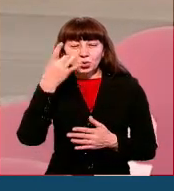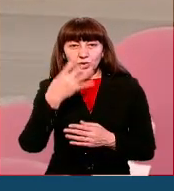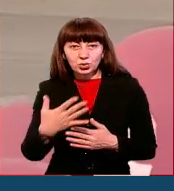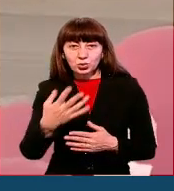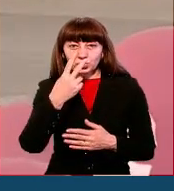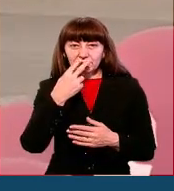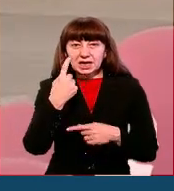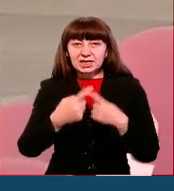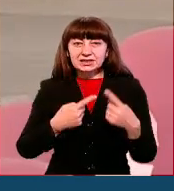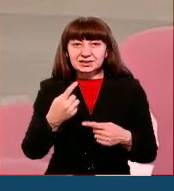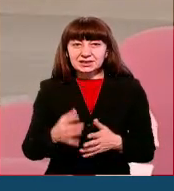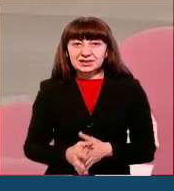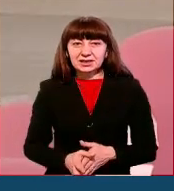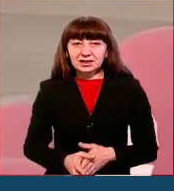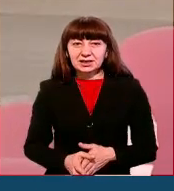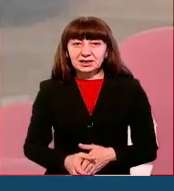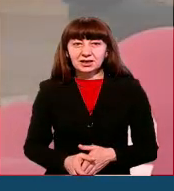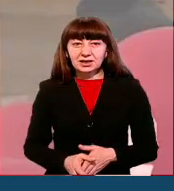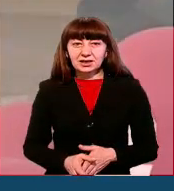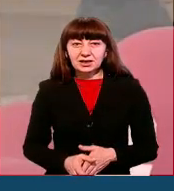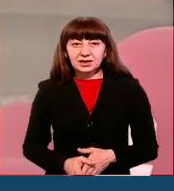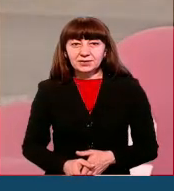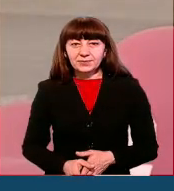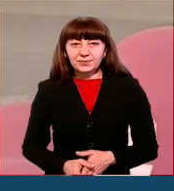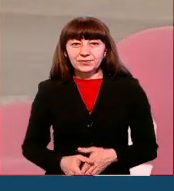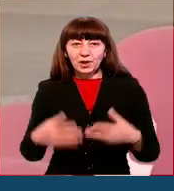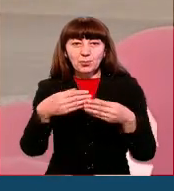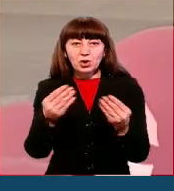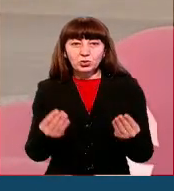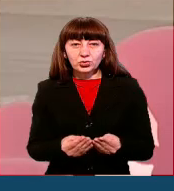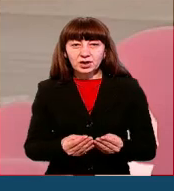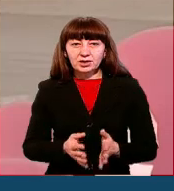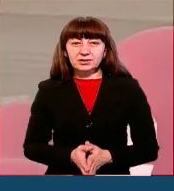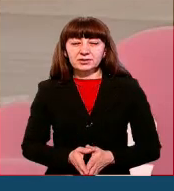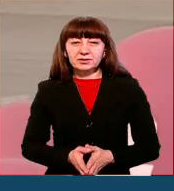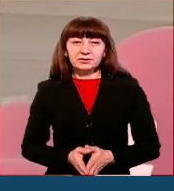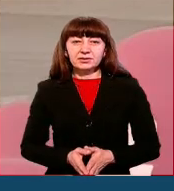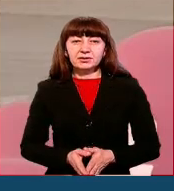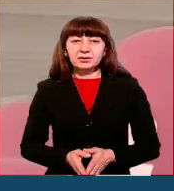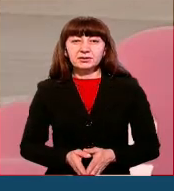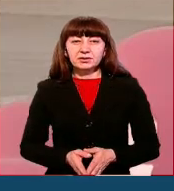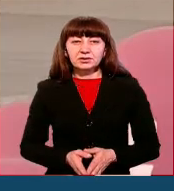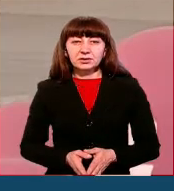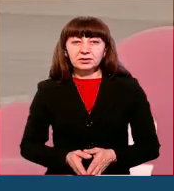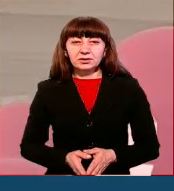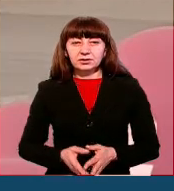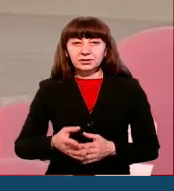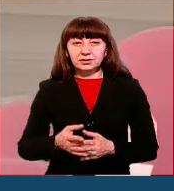наши традиции, наши блюда, наши